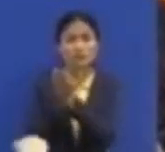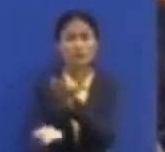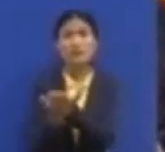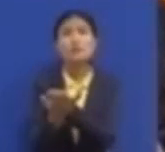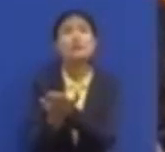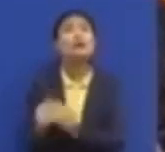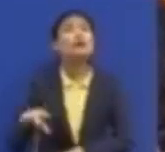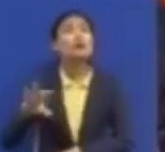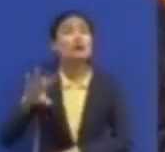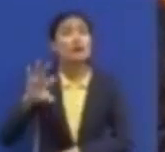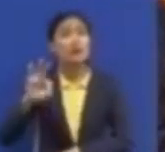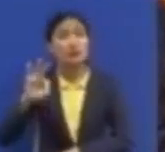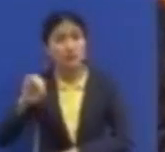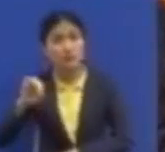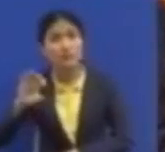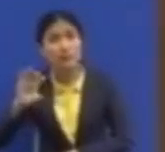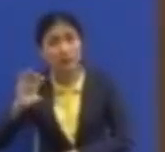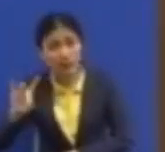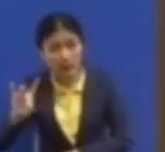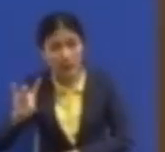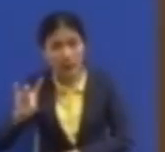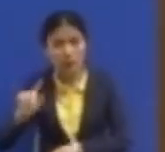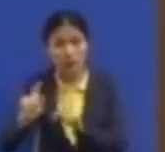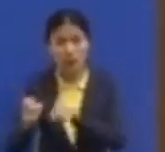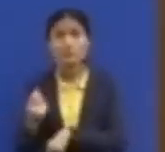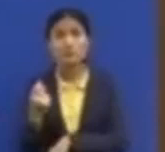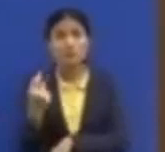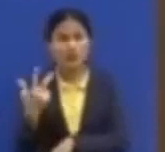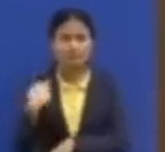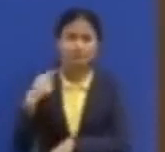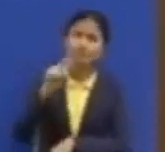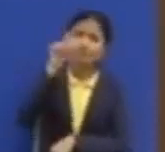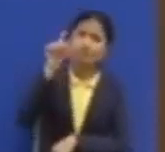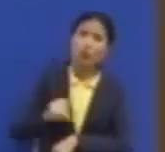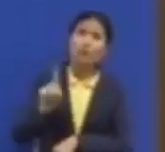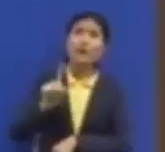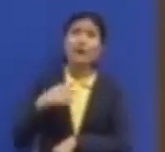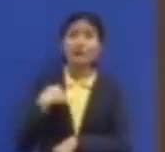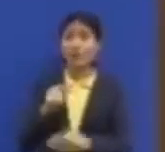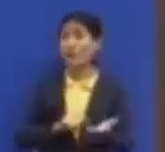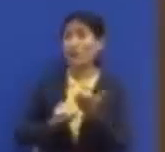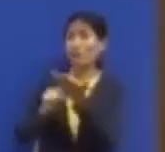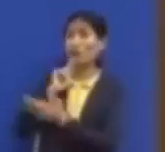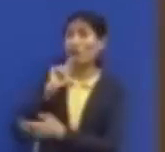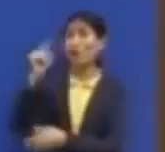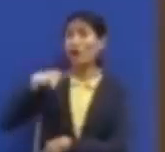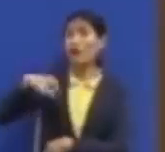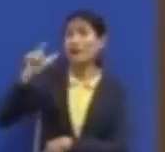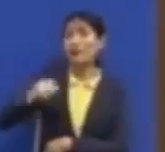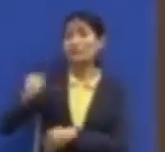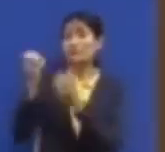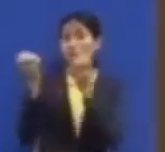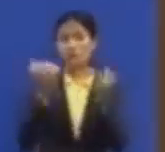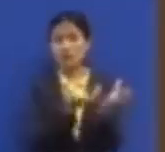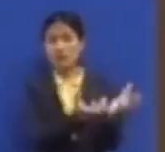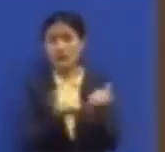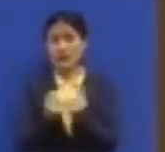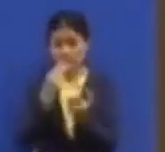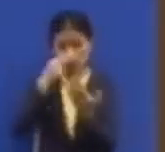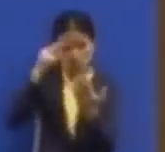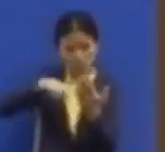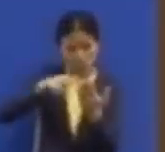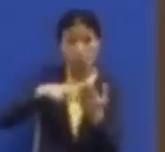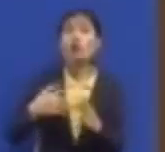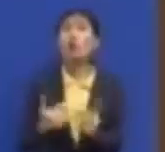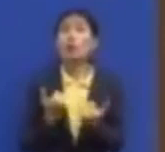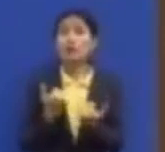3หรือไม่ไว้พิจารณาเพื่อบังคับการให้เป็นไปตามรัฐธรรมนูญ